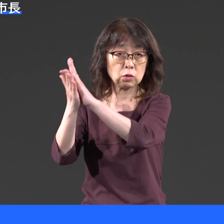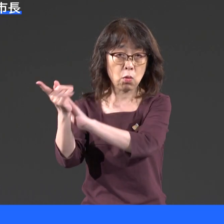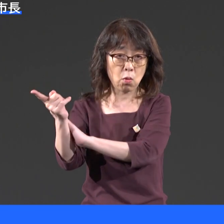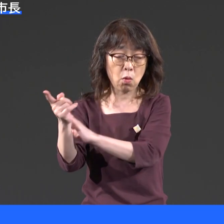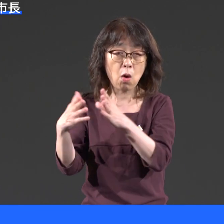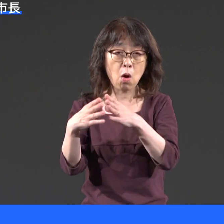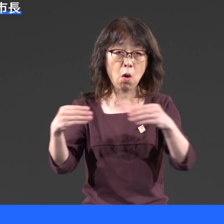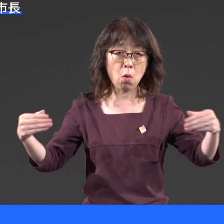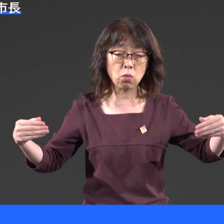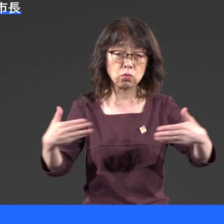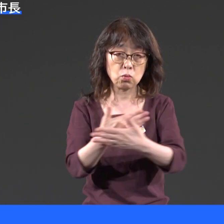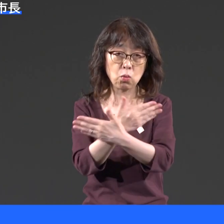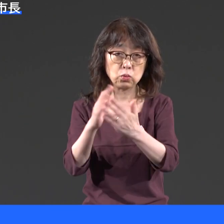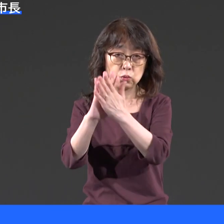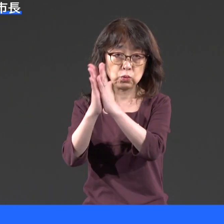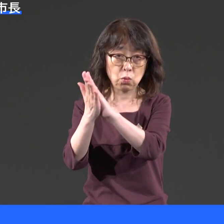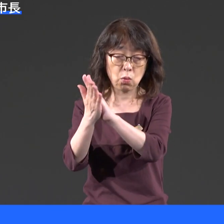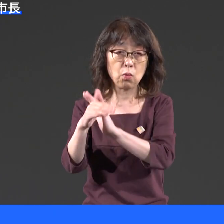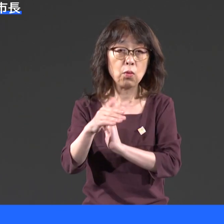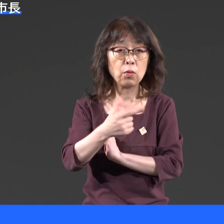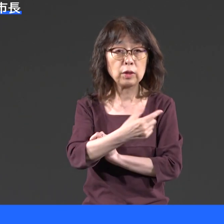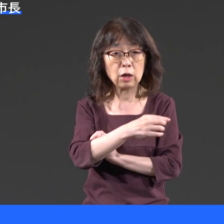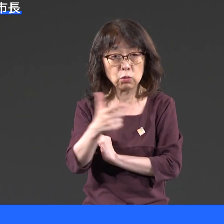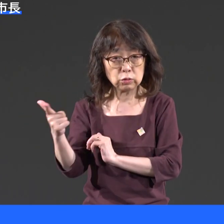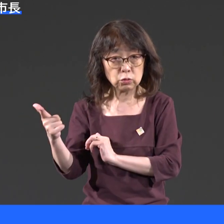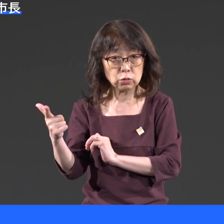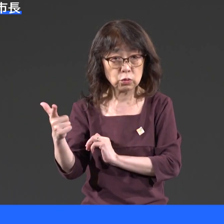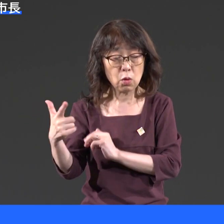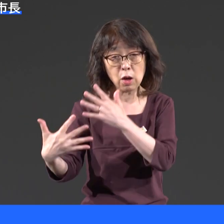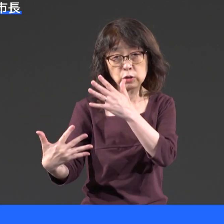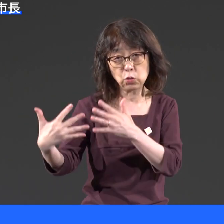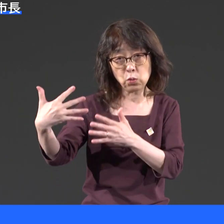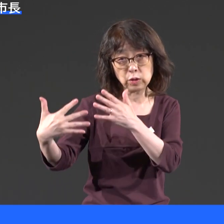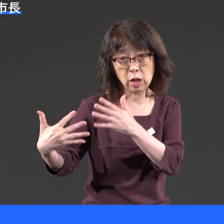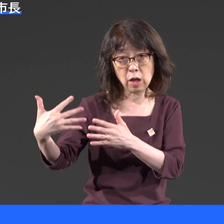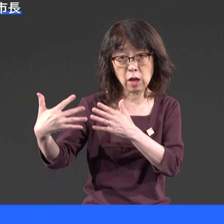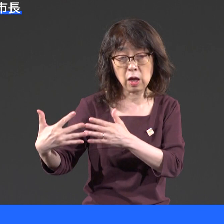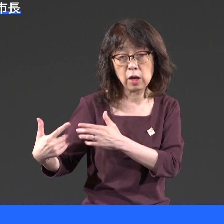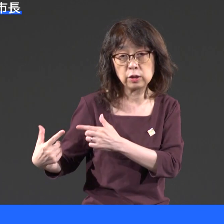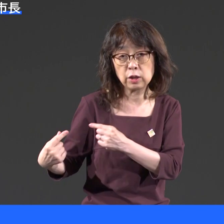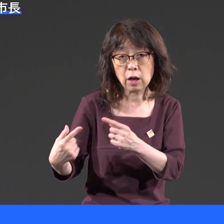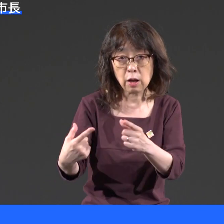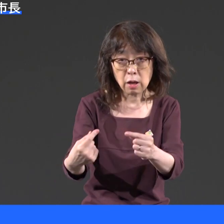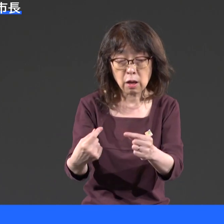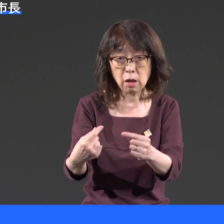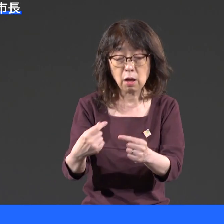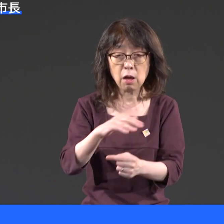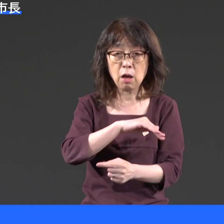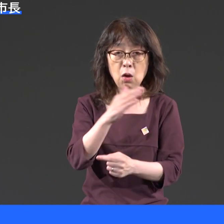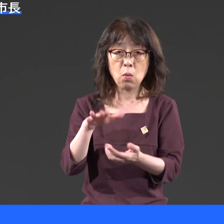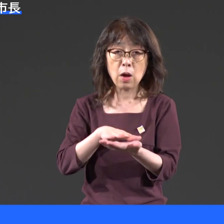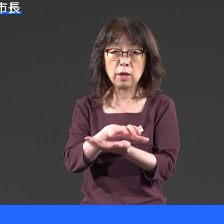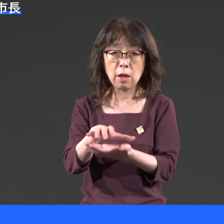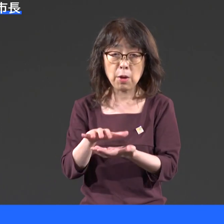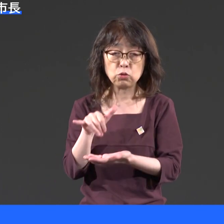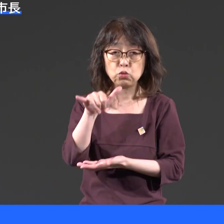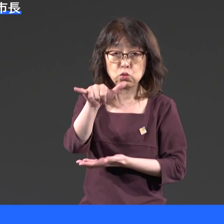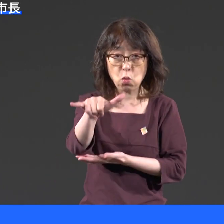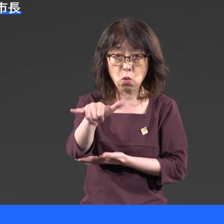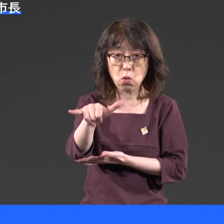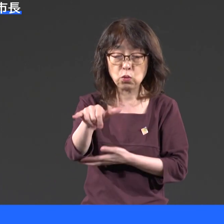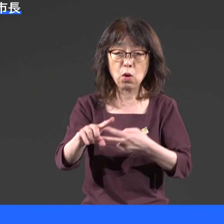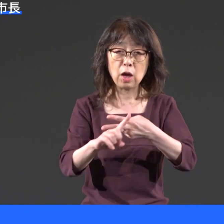国交省などともですね、調整をさせていただきながら、この丘珠空港の機能強化に向け